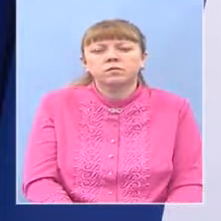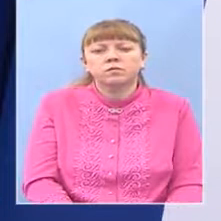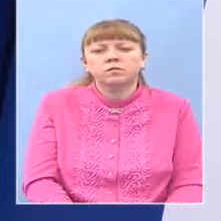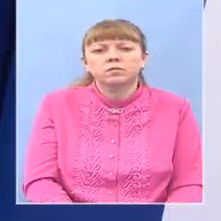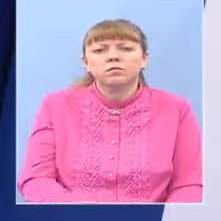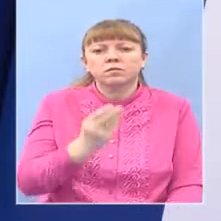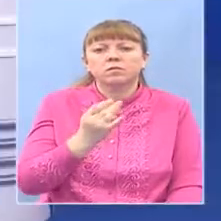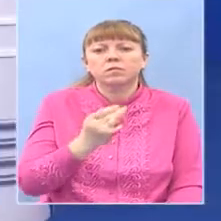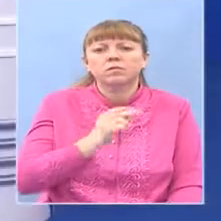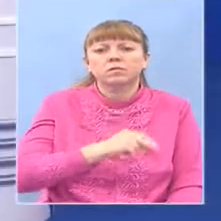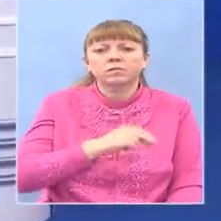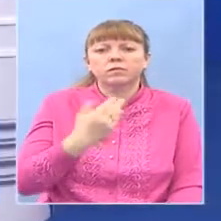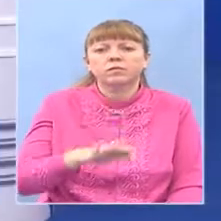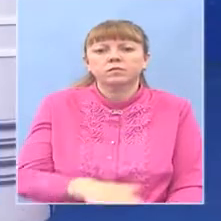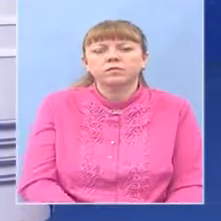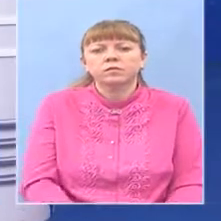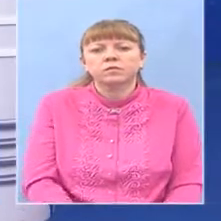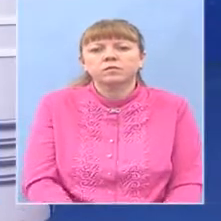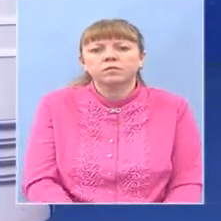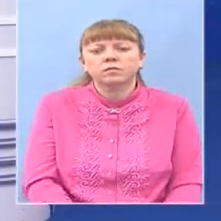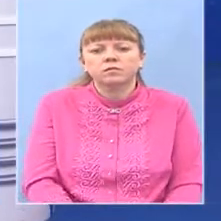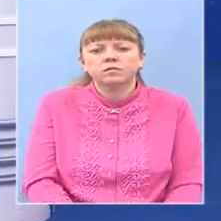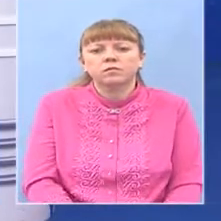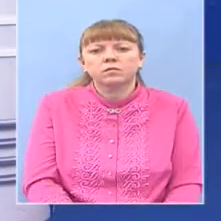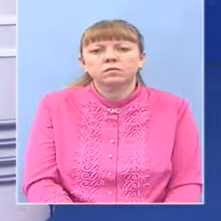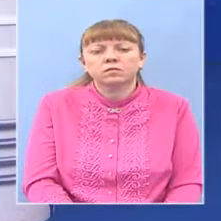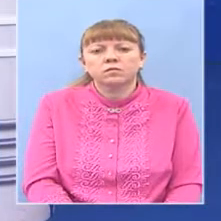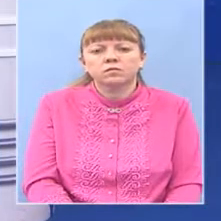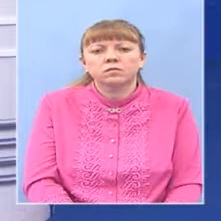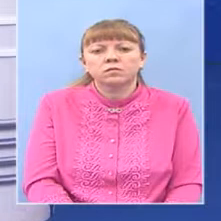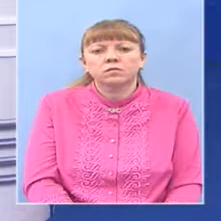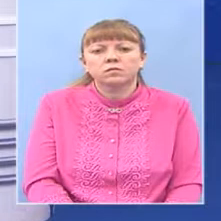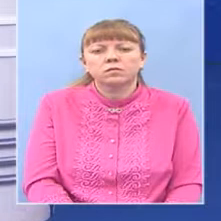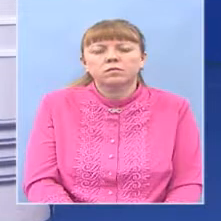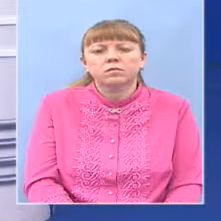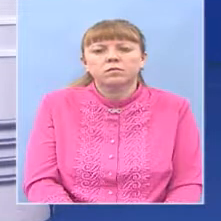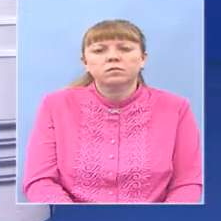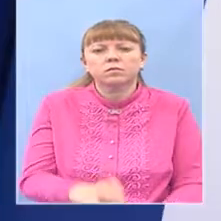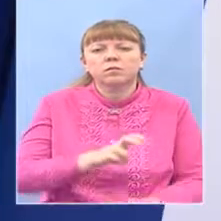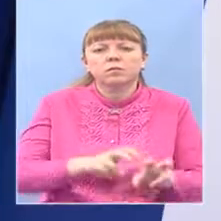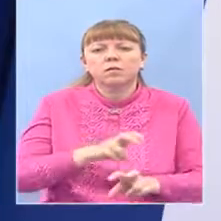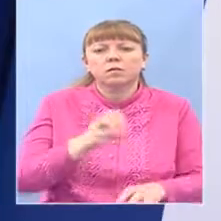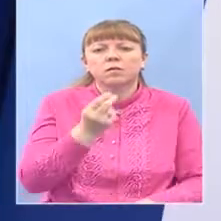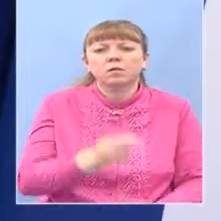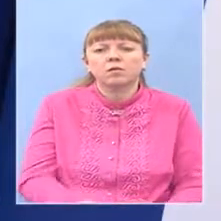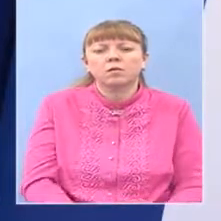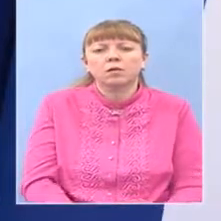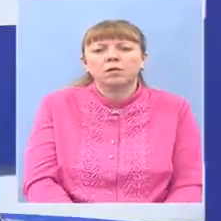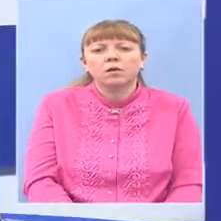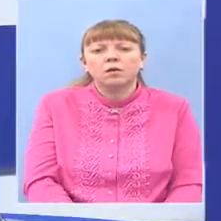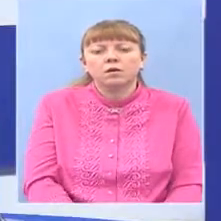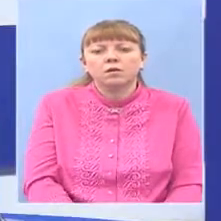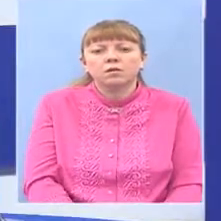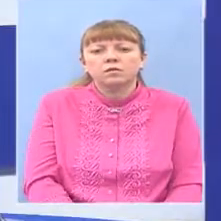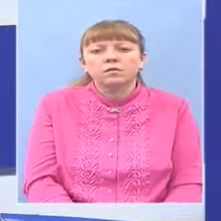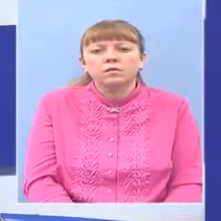шире, что ли, поработать в этом направлении. И, соответственно, здесь нужен дополнительный поиск вот финансирования. Ну, вот смотрите, допустим,